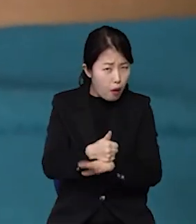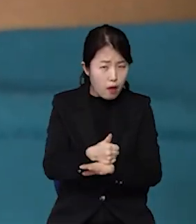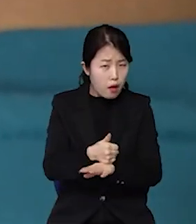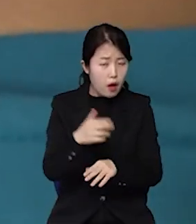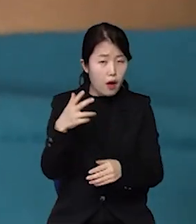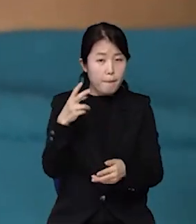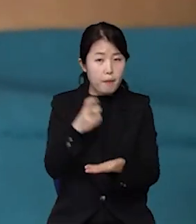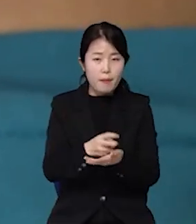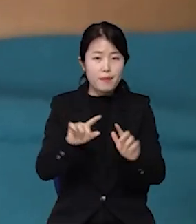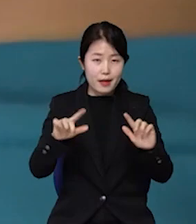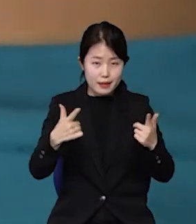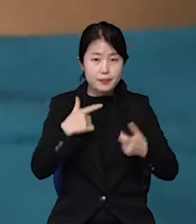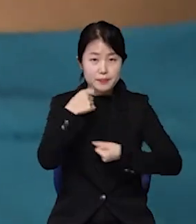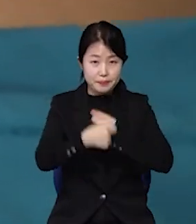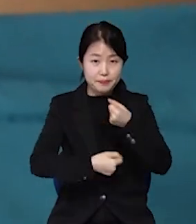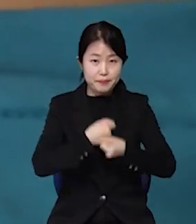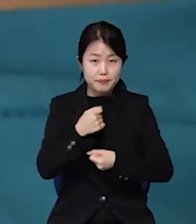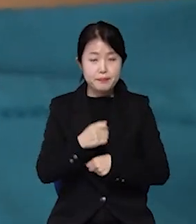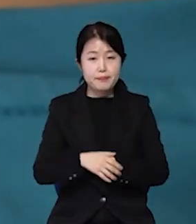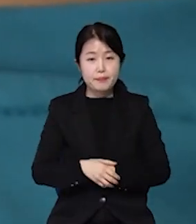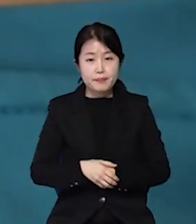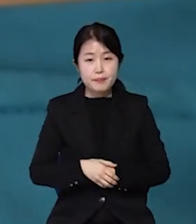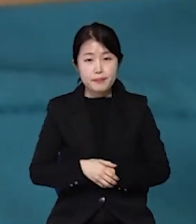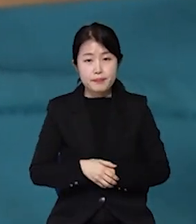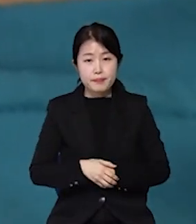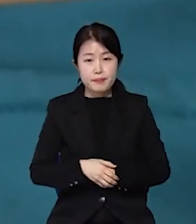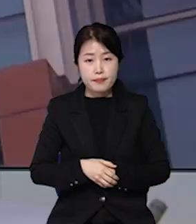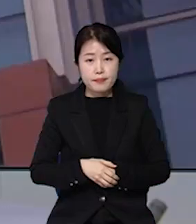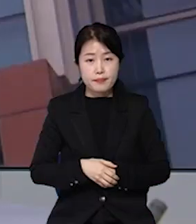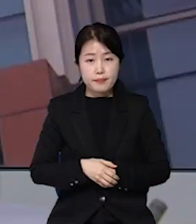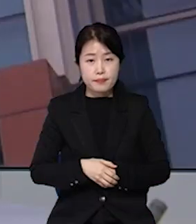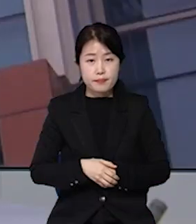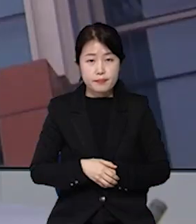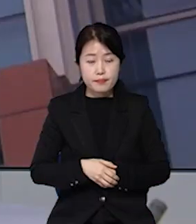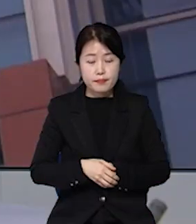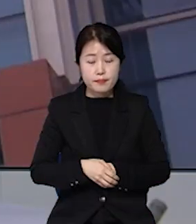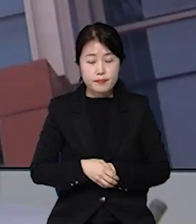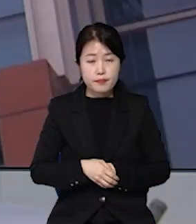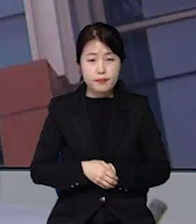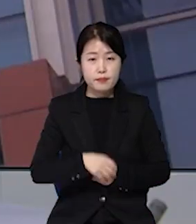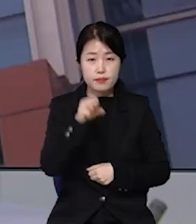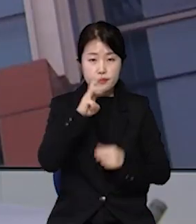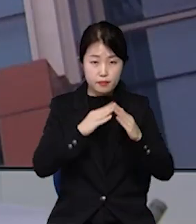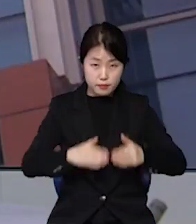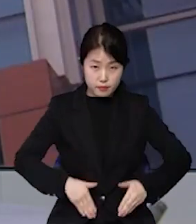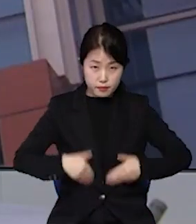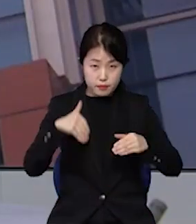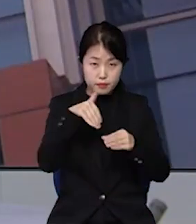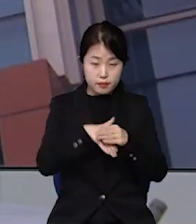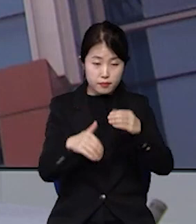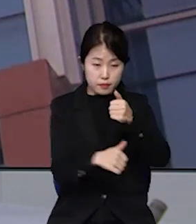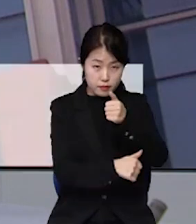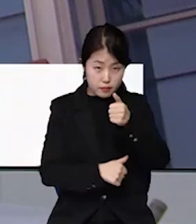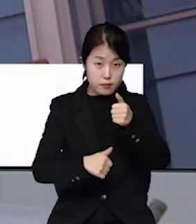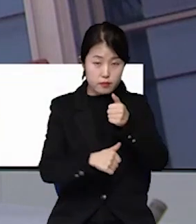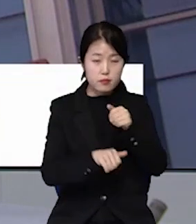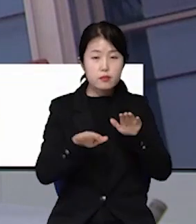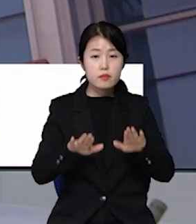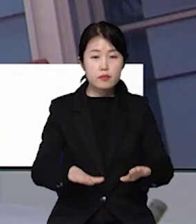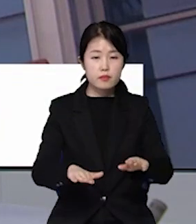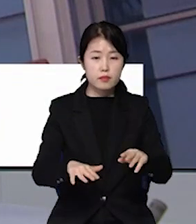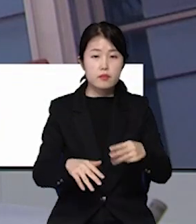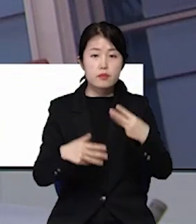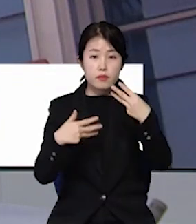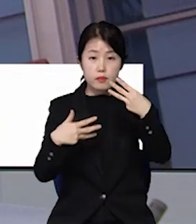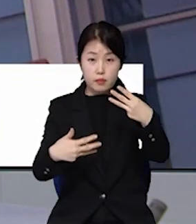경우에만 참여하도록 했습니다. 광주 전남 선거관리위원회가 오는 3월